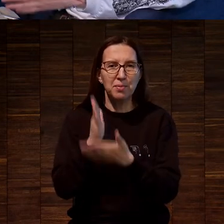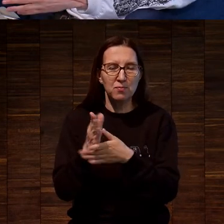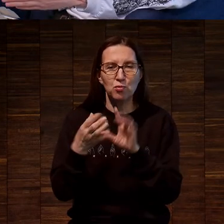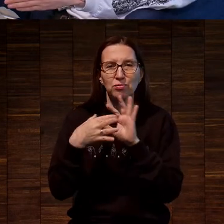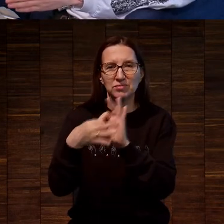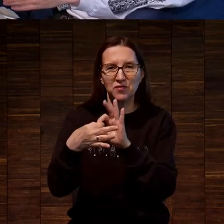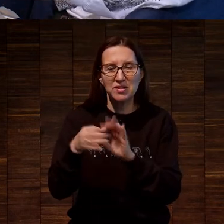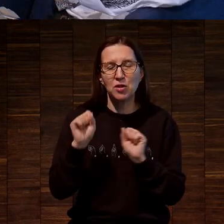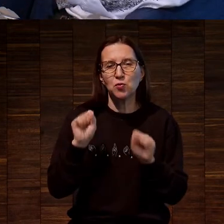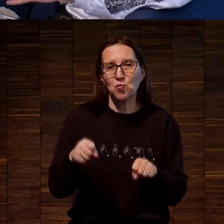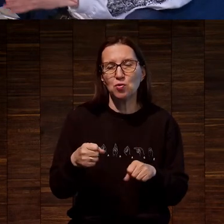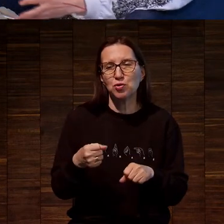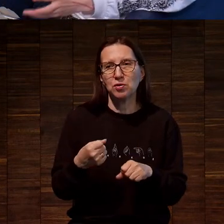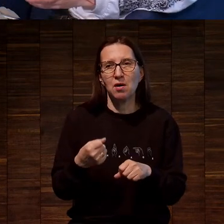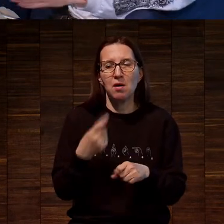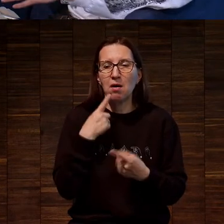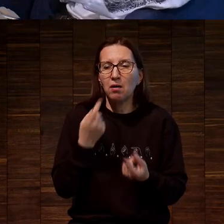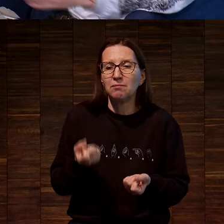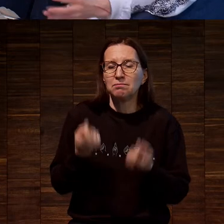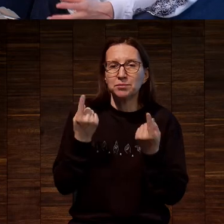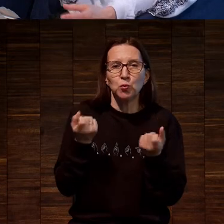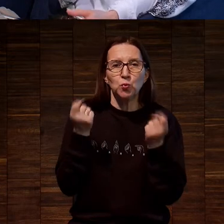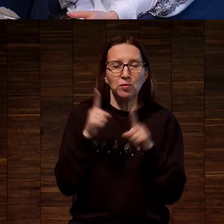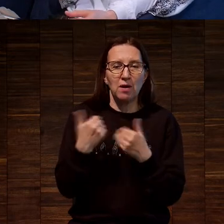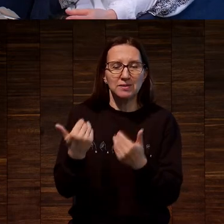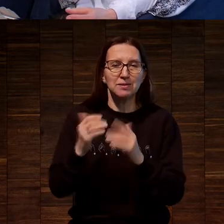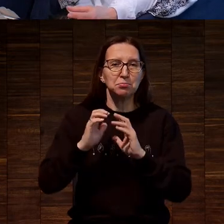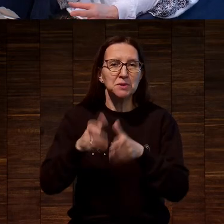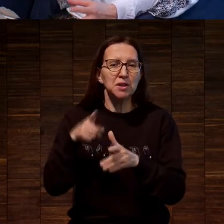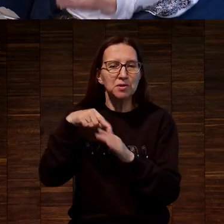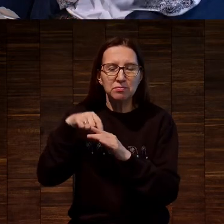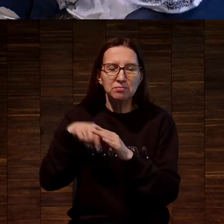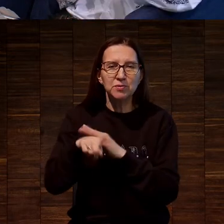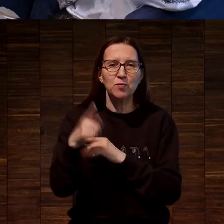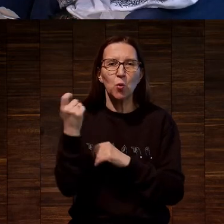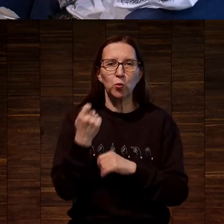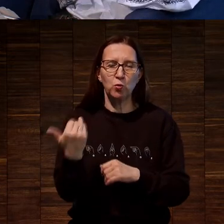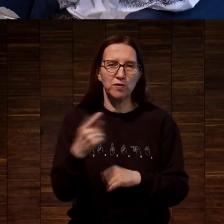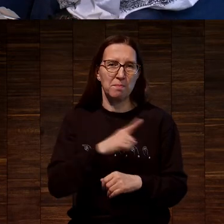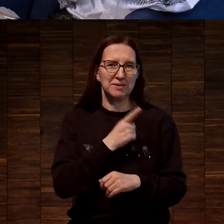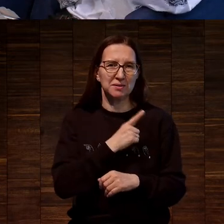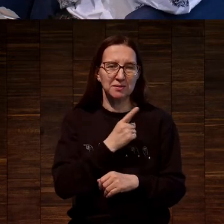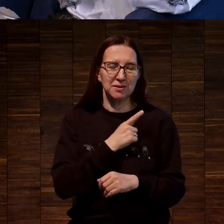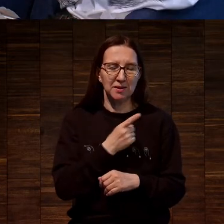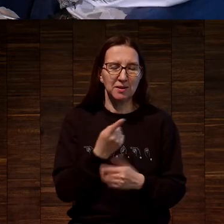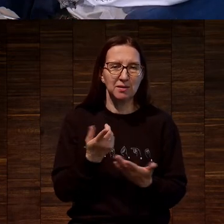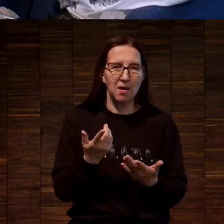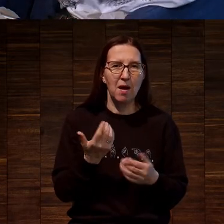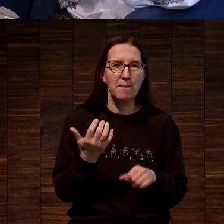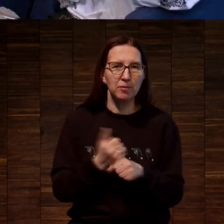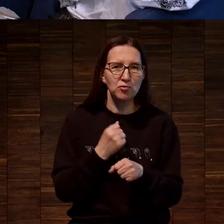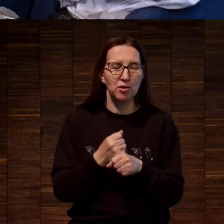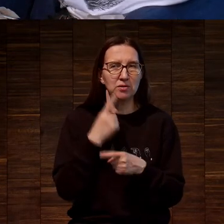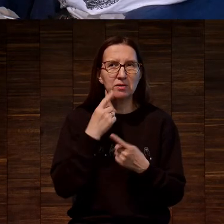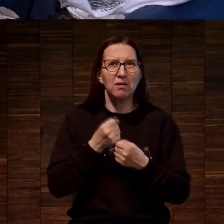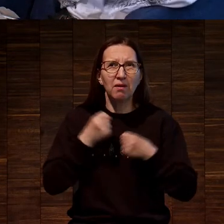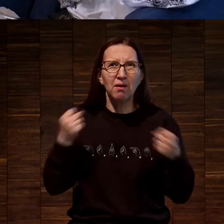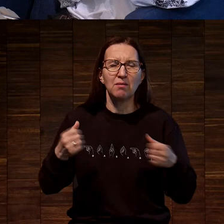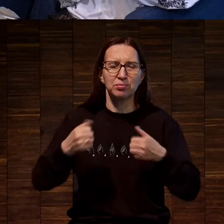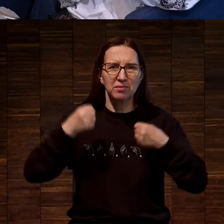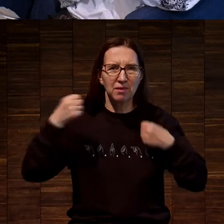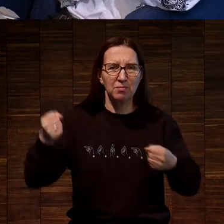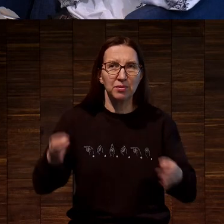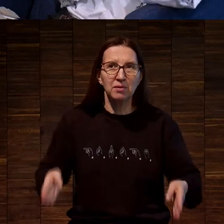вообще раскрыть тот мир художественных мастерских, которые стоят за этими большими